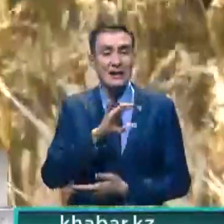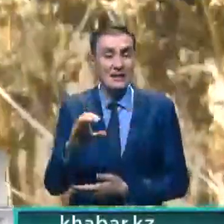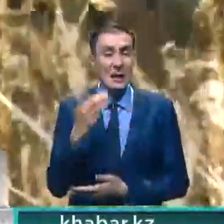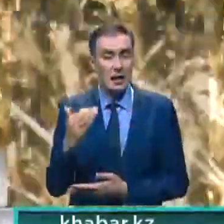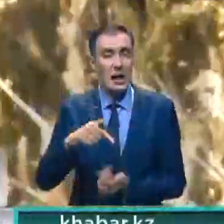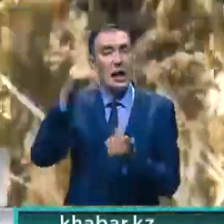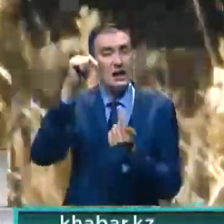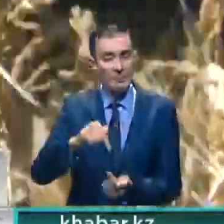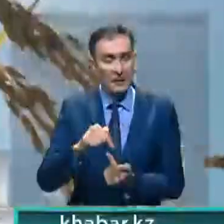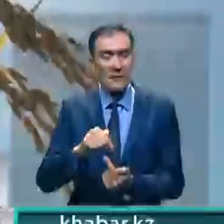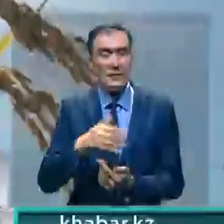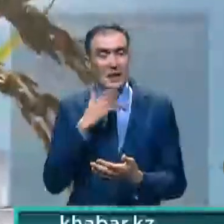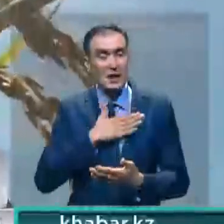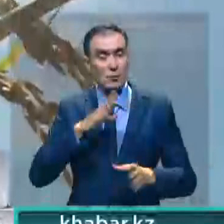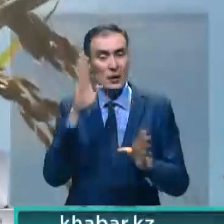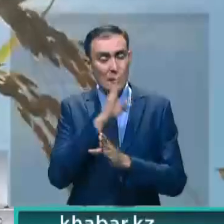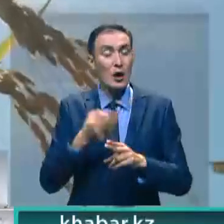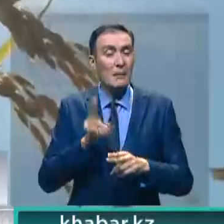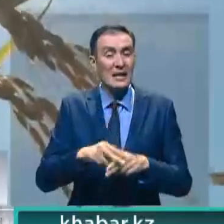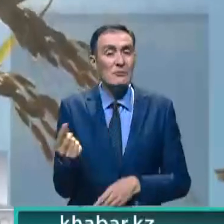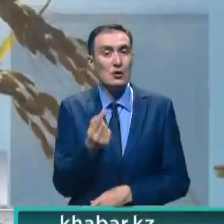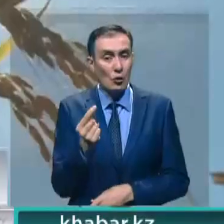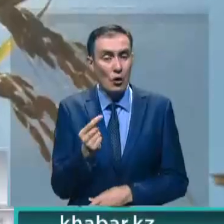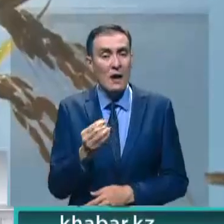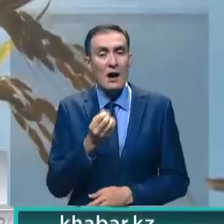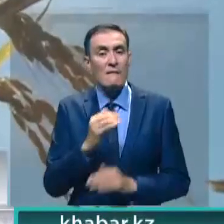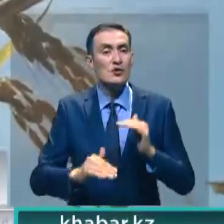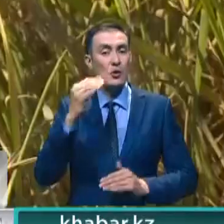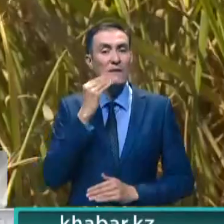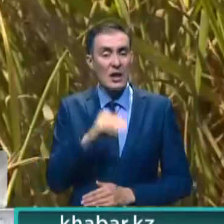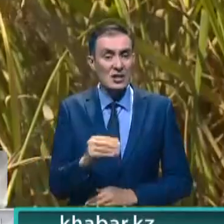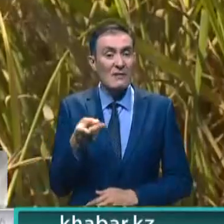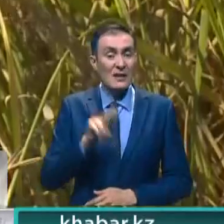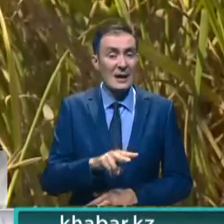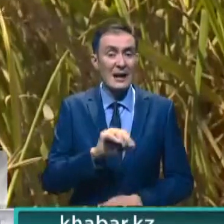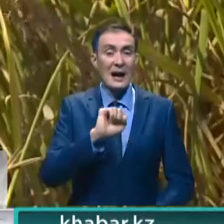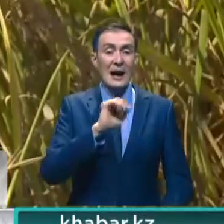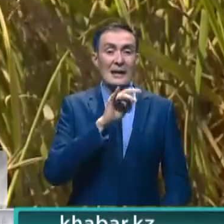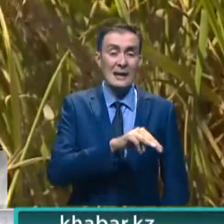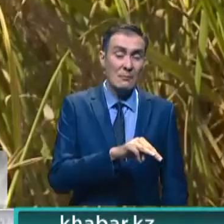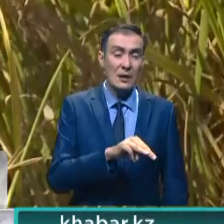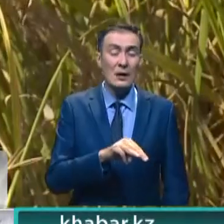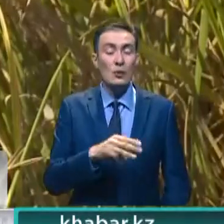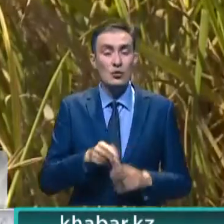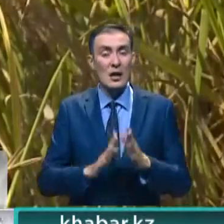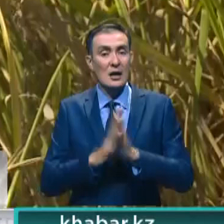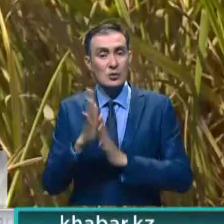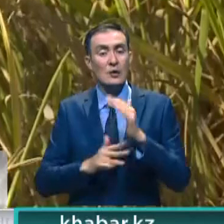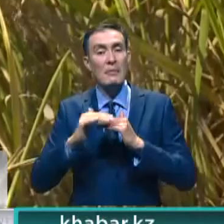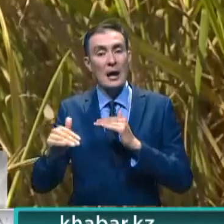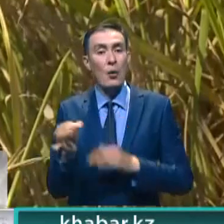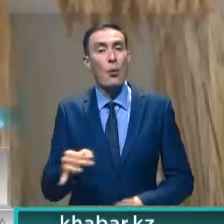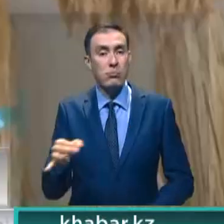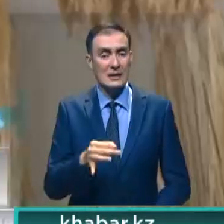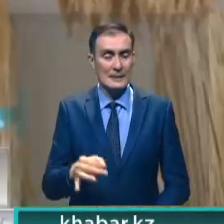Они адаптированы к местному климату. При этом зерно высокого качества. Два из них, айгирим и сыр сулуо, уже растут на полях